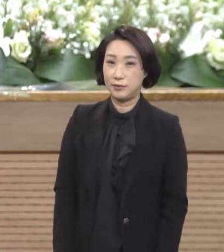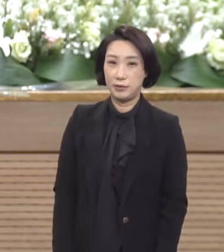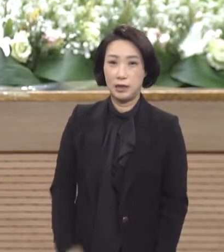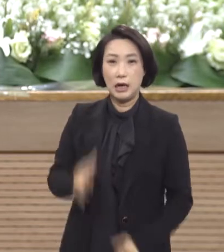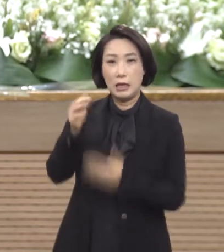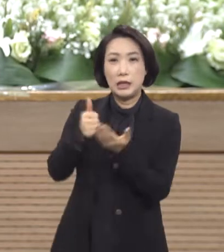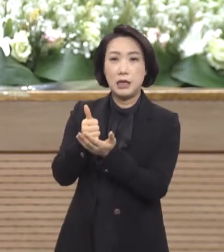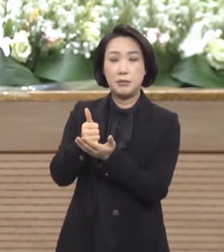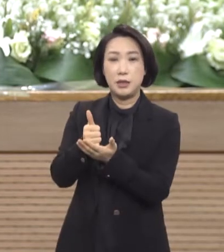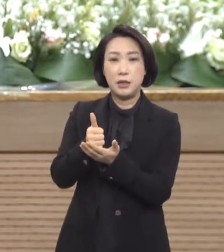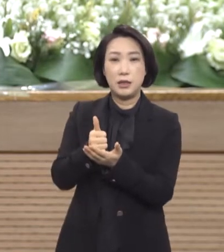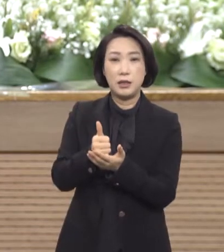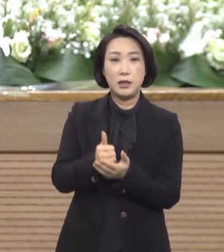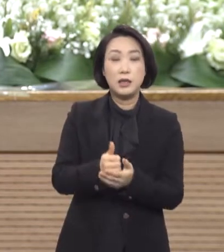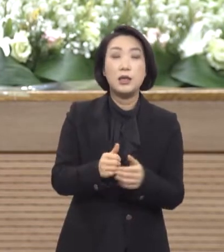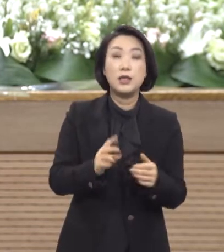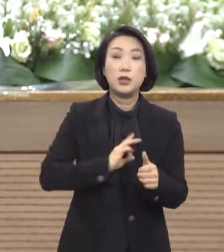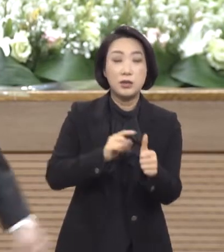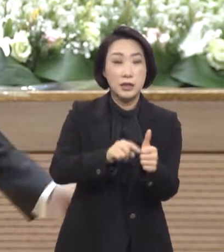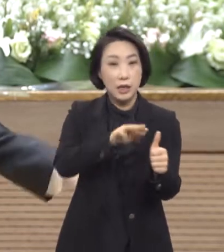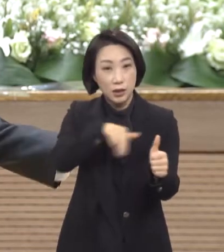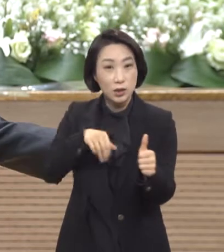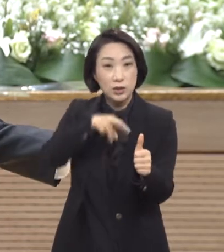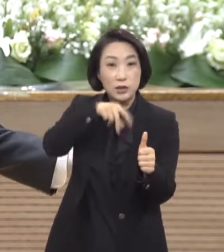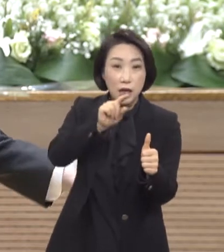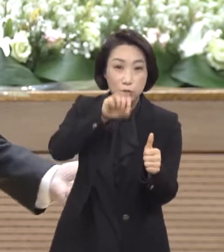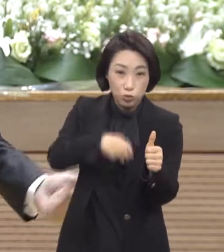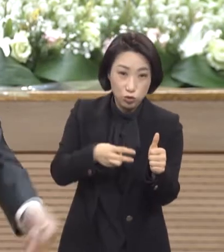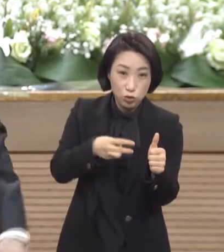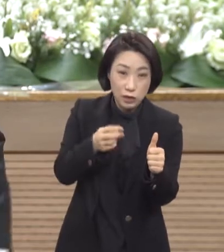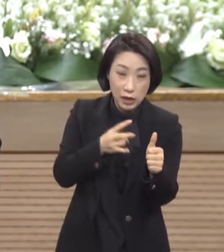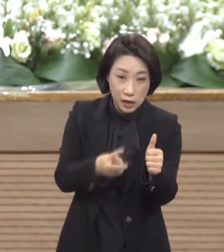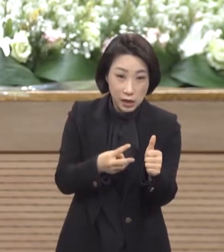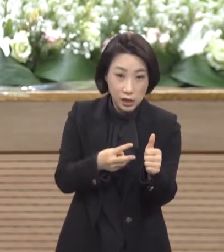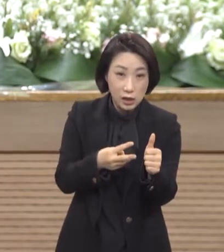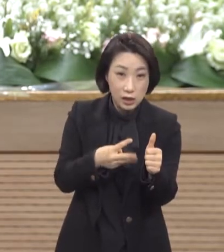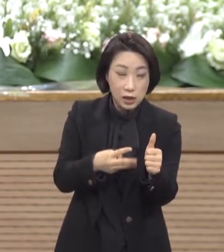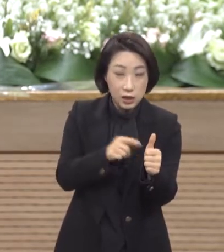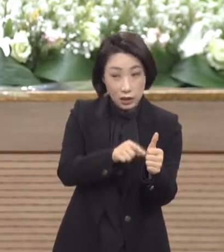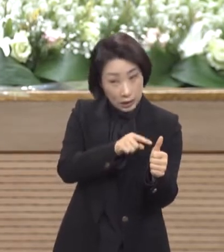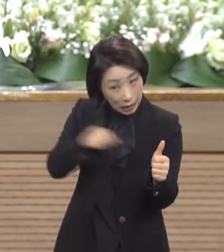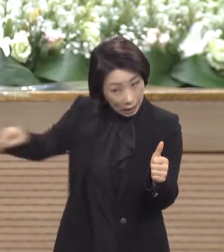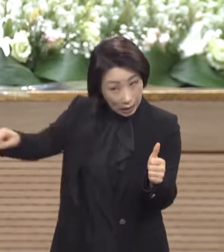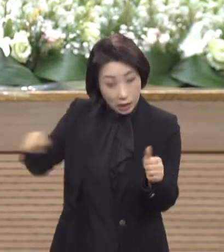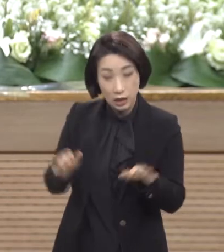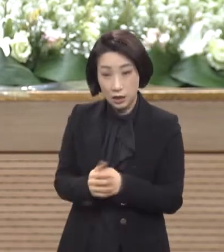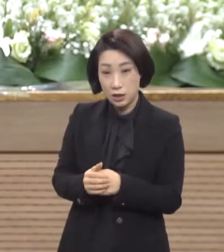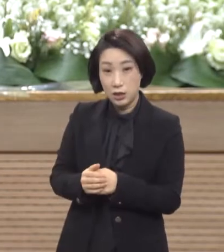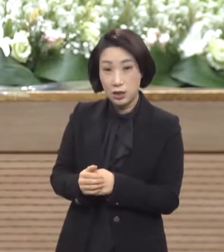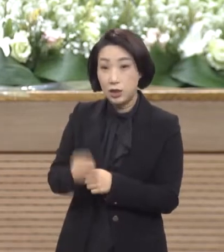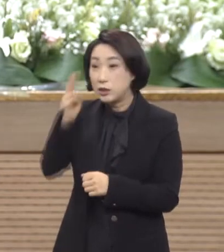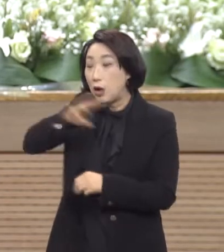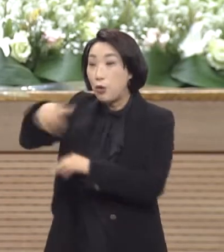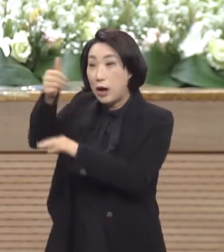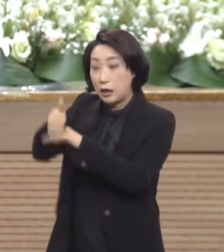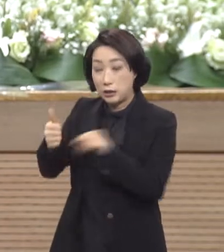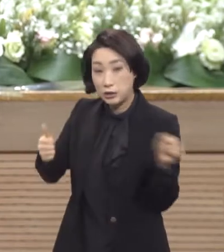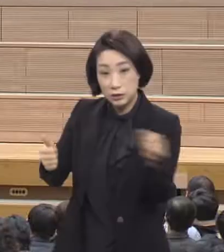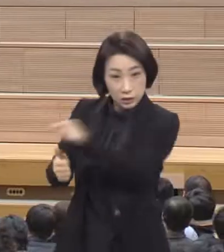하나님께서 사무엘아, 예, 좀 사울에게 가서 내가 시킨 대로 했나